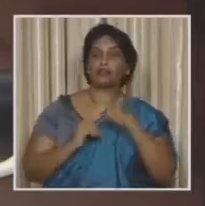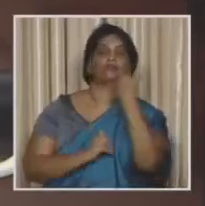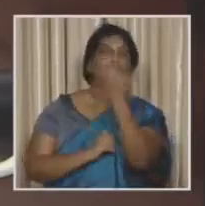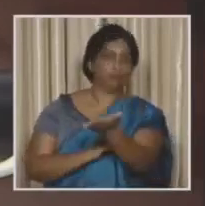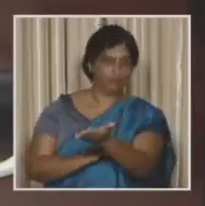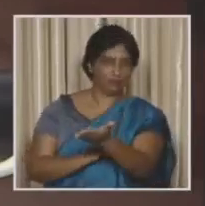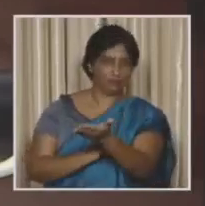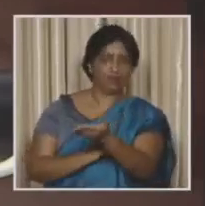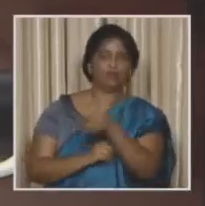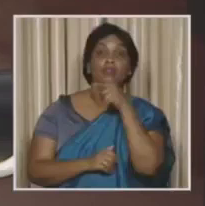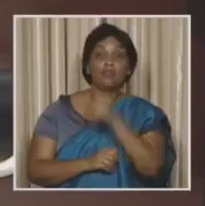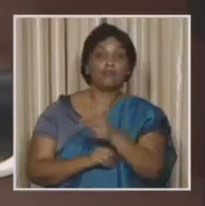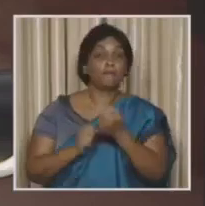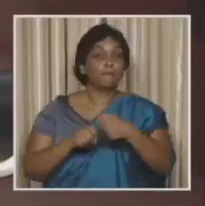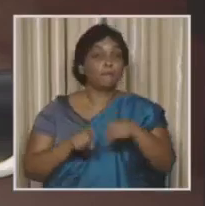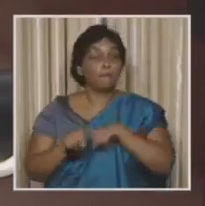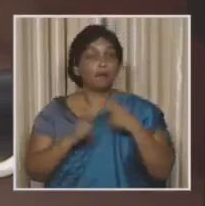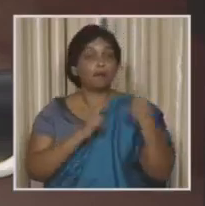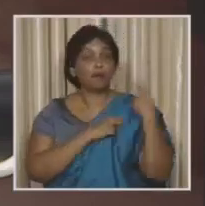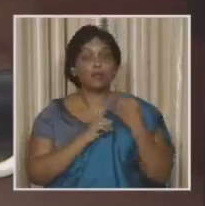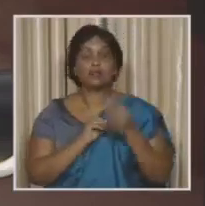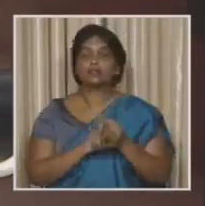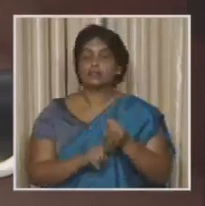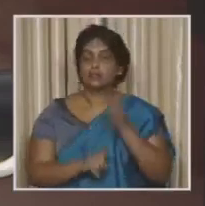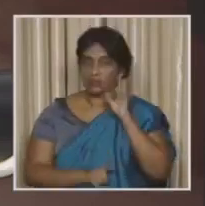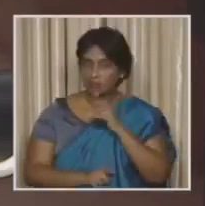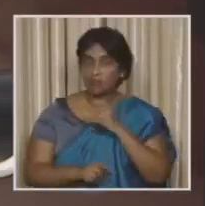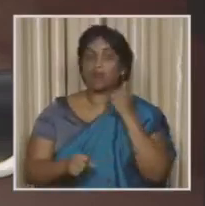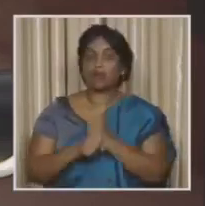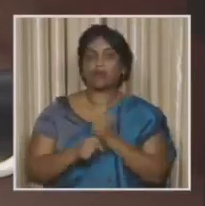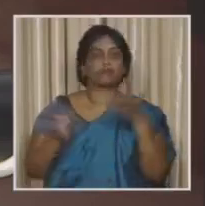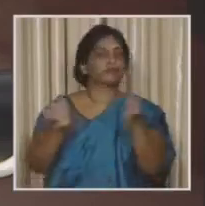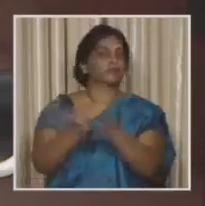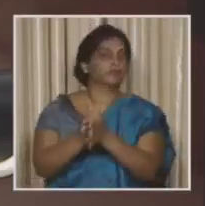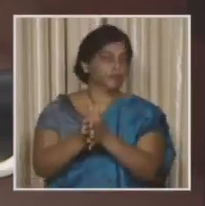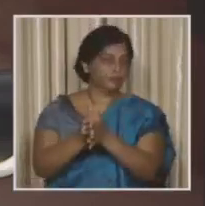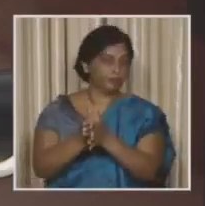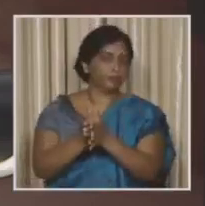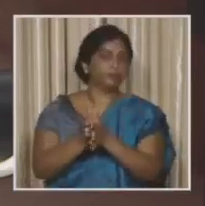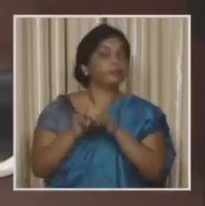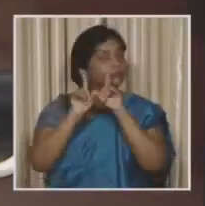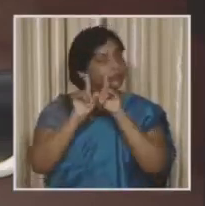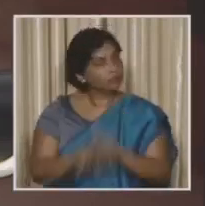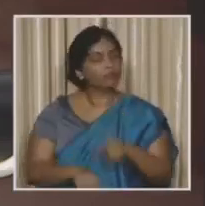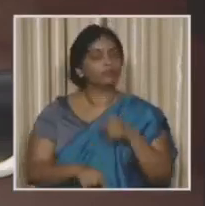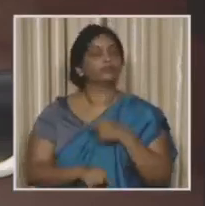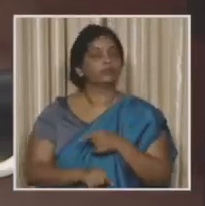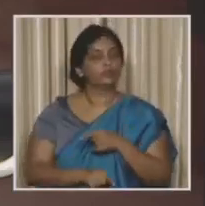එනිසා මේට වග කීතු හිටපු ජනාධිපතිවරයා ආණ්ඩුවේ පංගුකරුවෙක් අද. ඒ වගේම